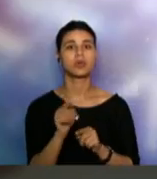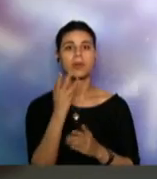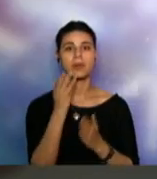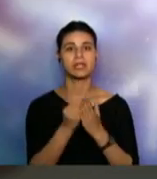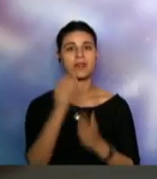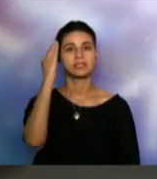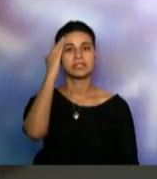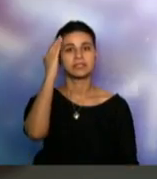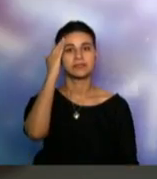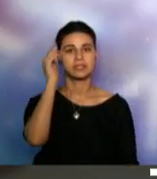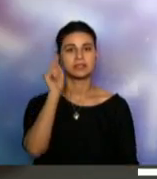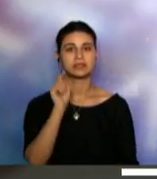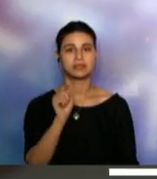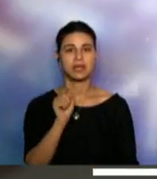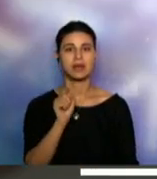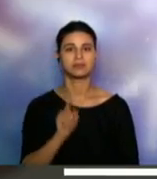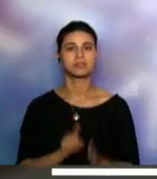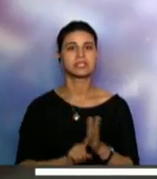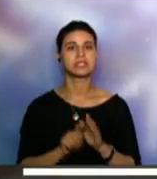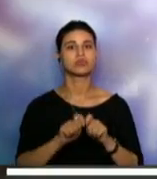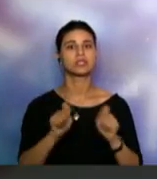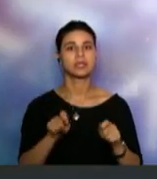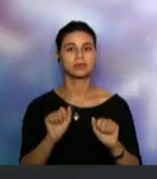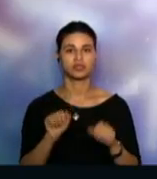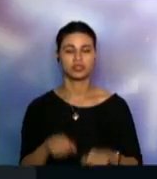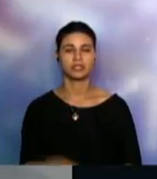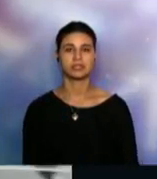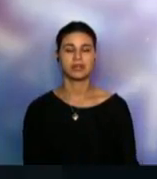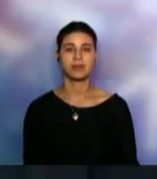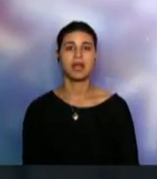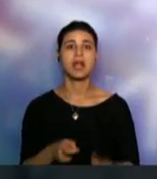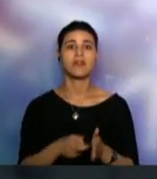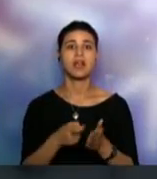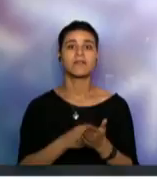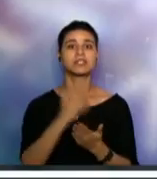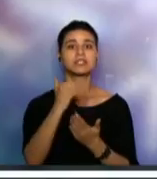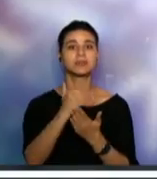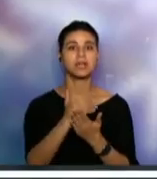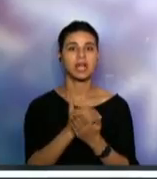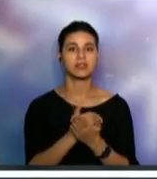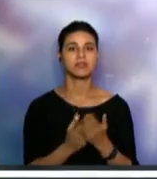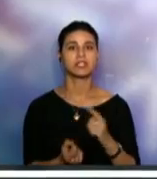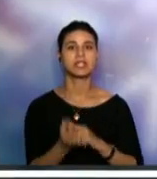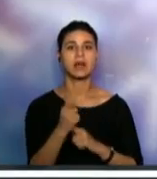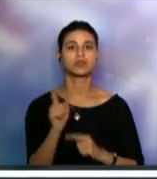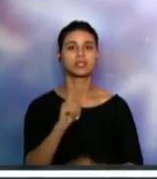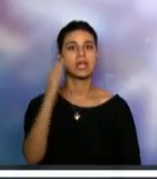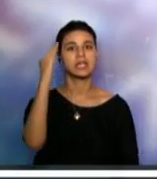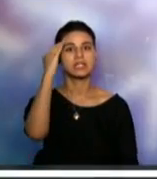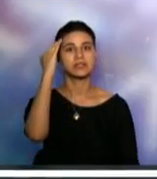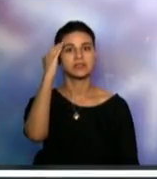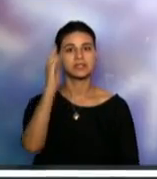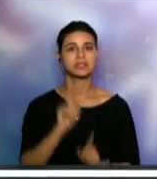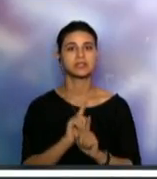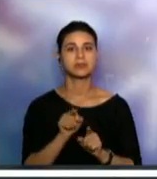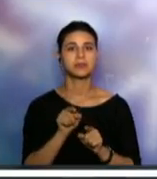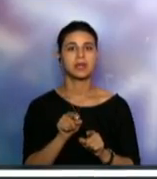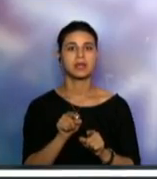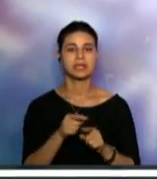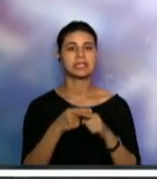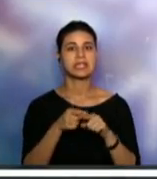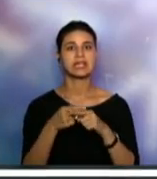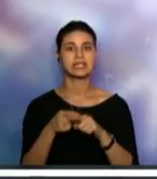ტვინზე არაინვაზიური სტიმულირებით შეიძლება. კვლევის მიხედვით აღმოჩნდა, რომ ტვინის არაინვაზიური სტიმულირების